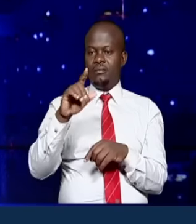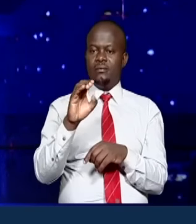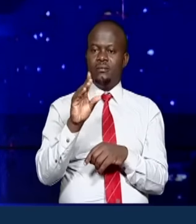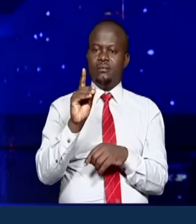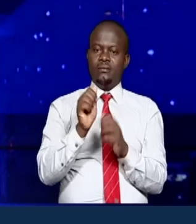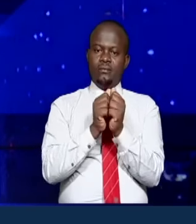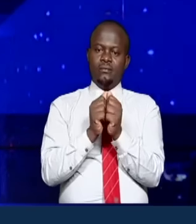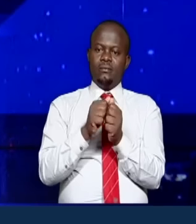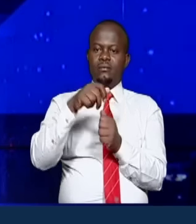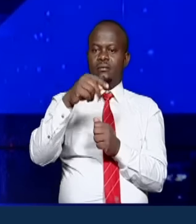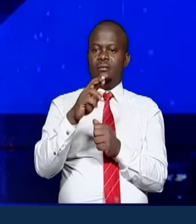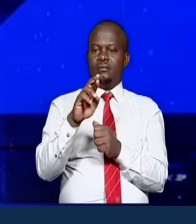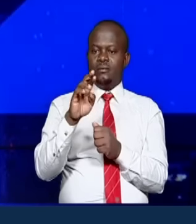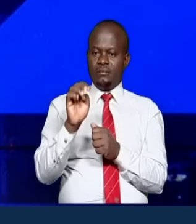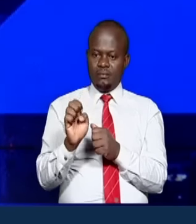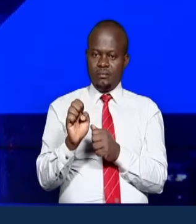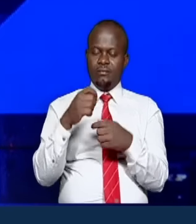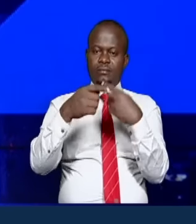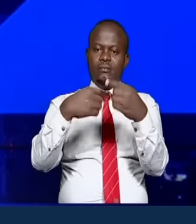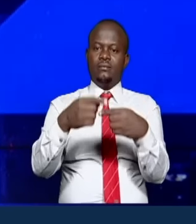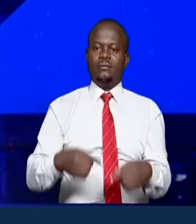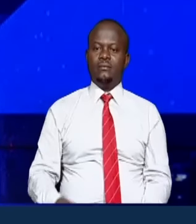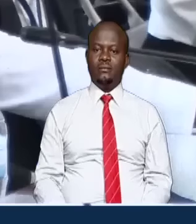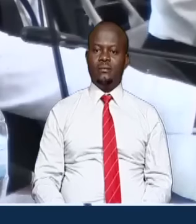ari kumwe na Pierre Celestin Gatarayiha. Barakomeza.